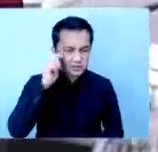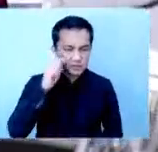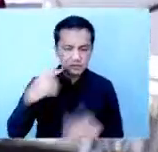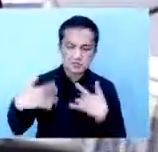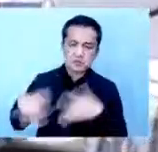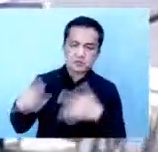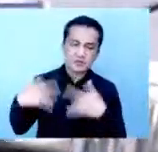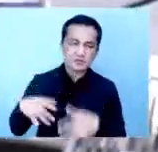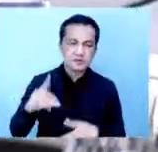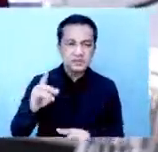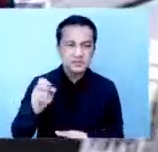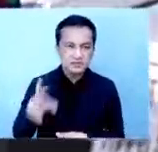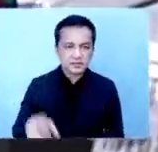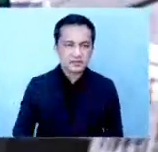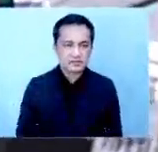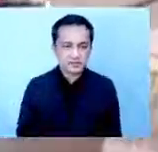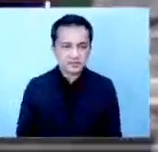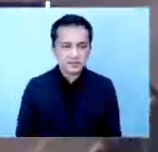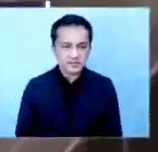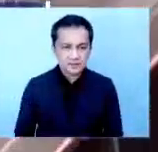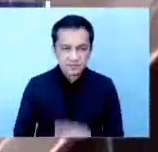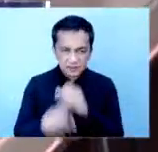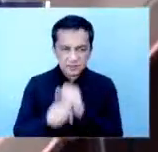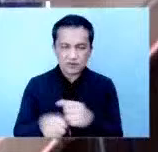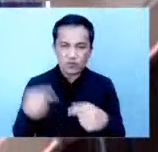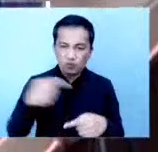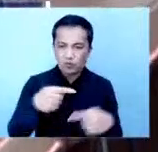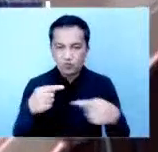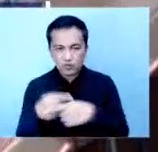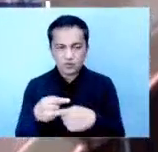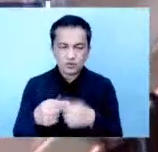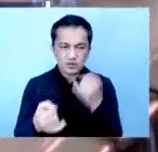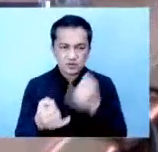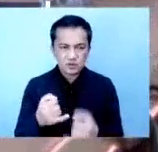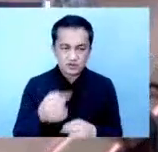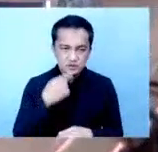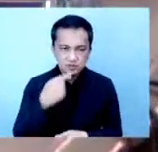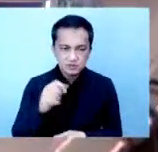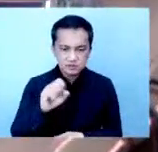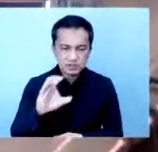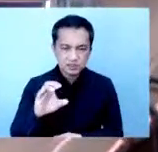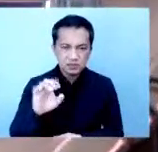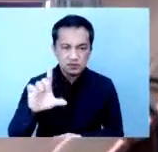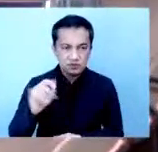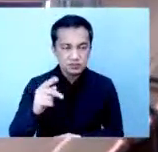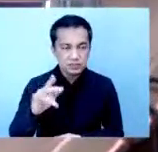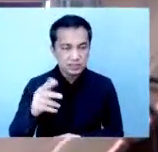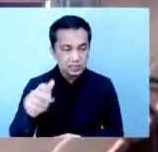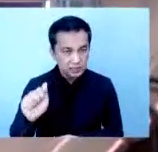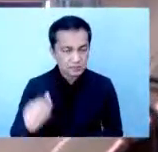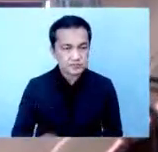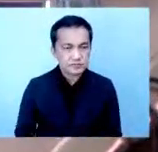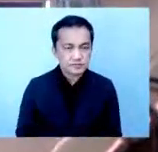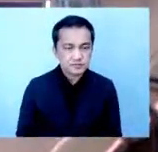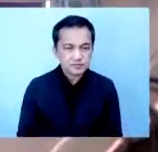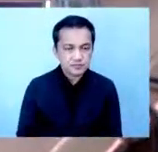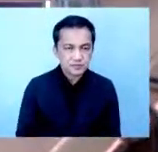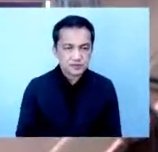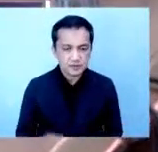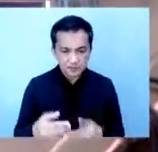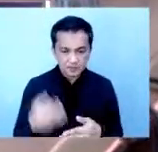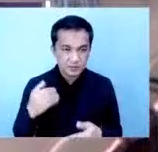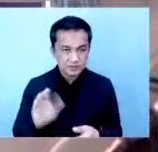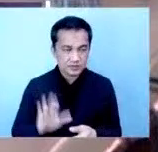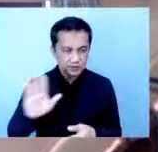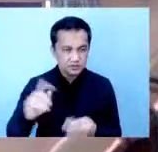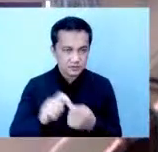ang DNR. Mahilig kayo dito magturuan. Ang pinakala sinabi niyo po Secretary Loizaga, it was before your